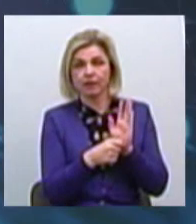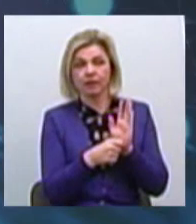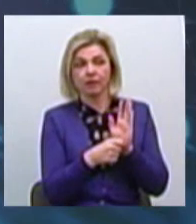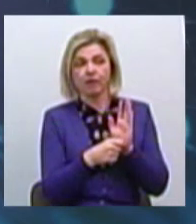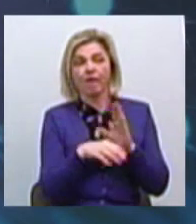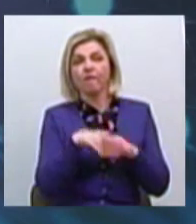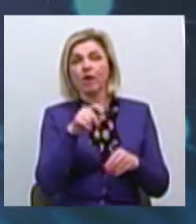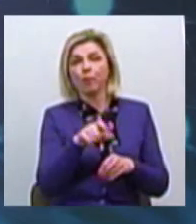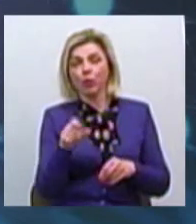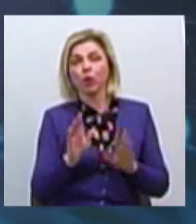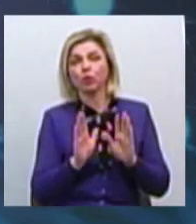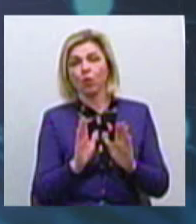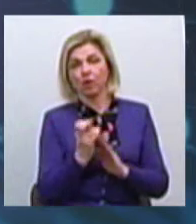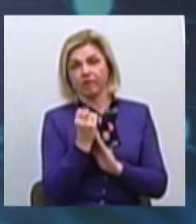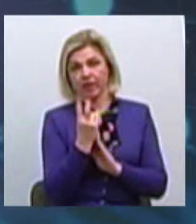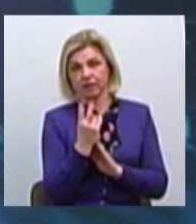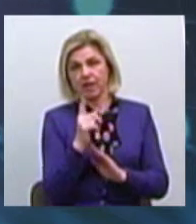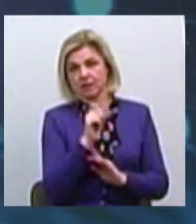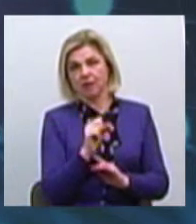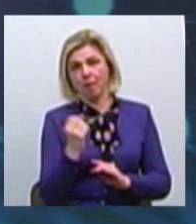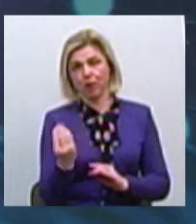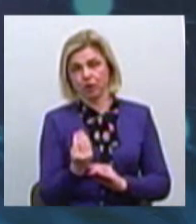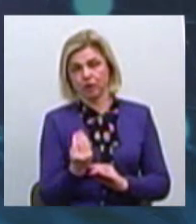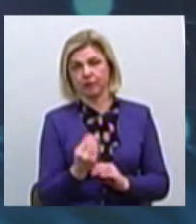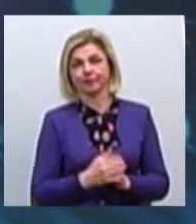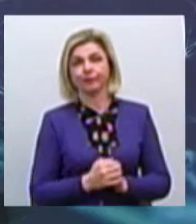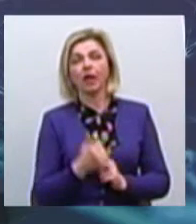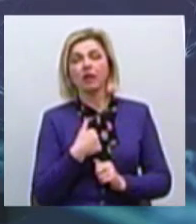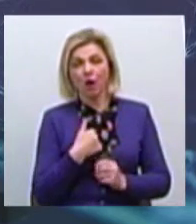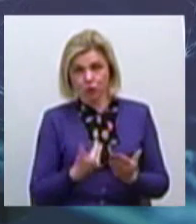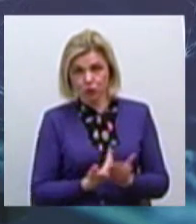236 виборців лише 12. До нього. Я знову хочу